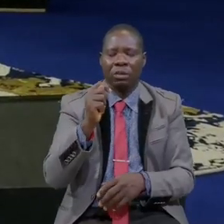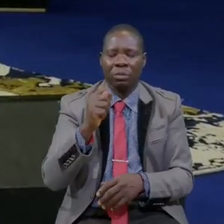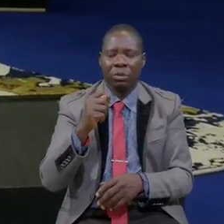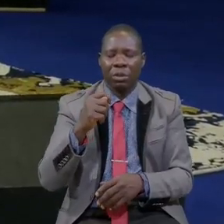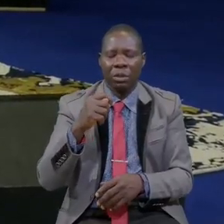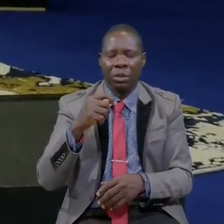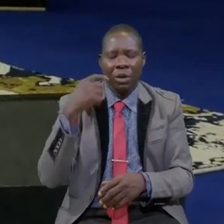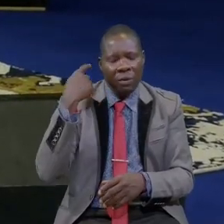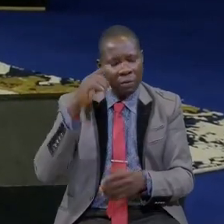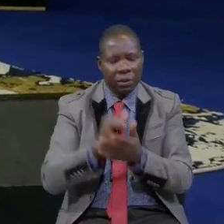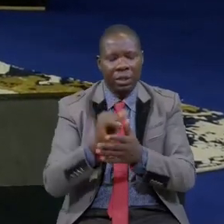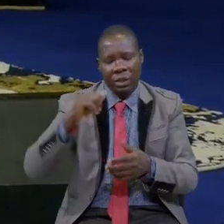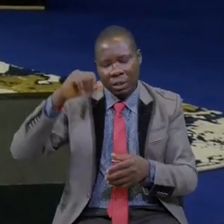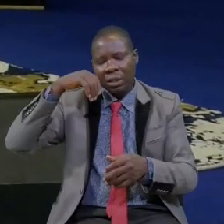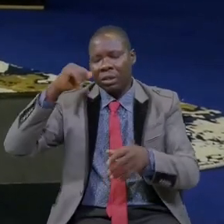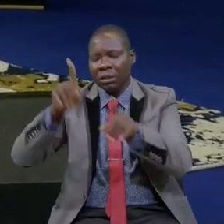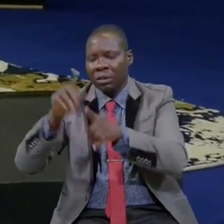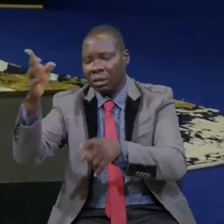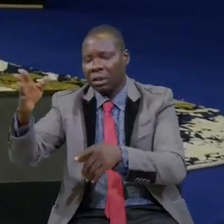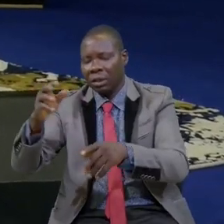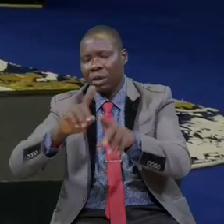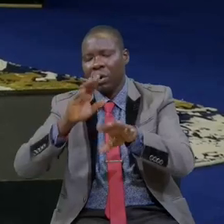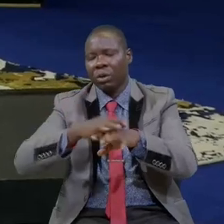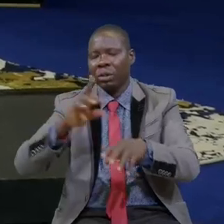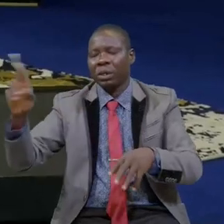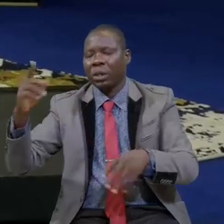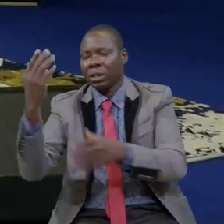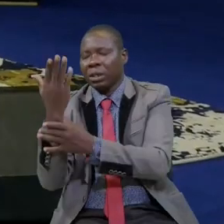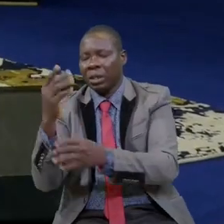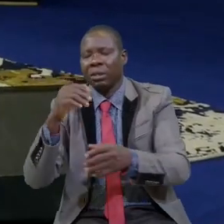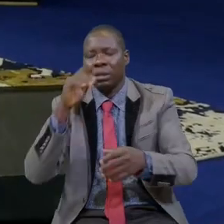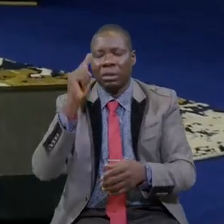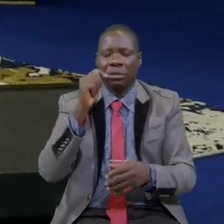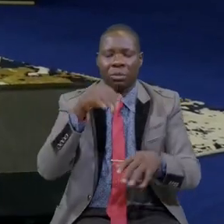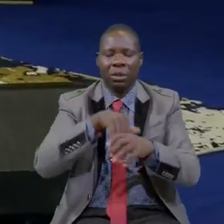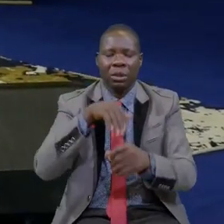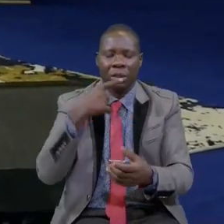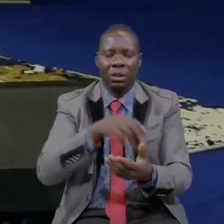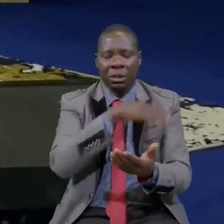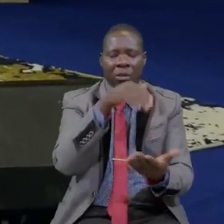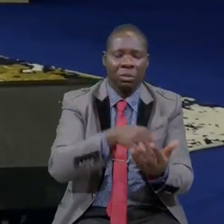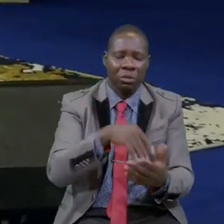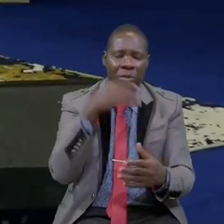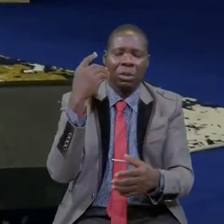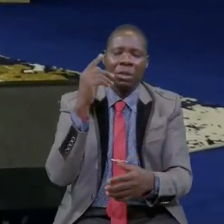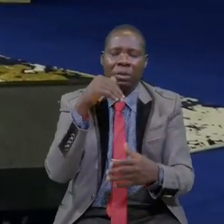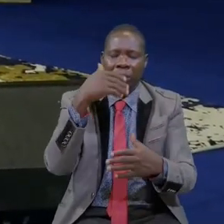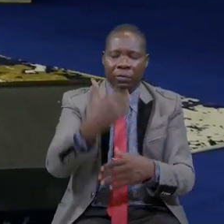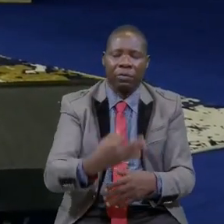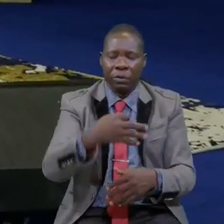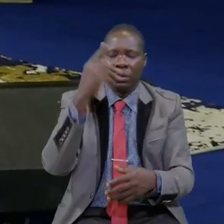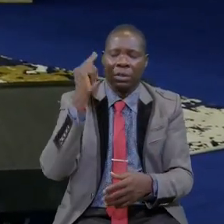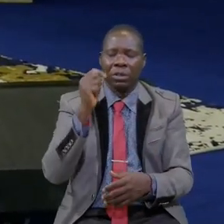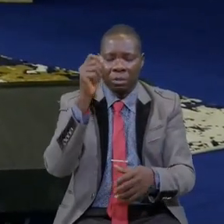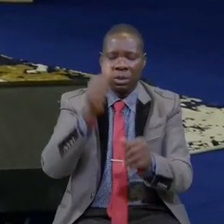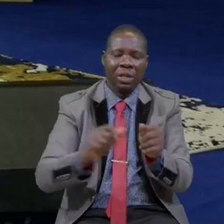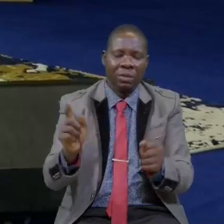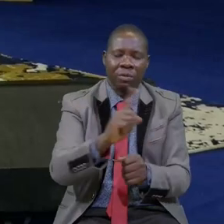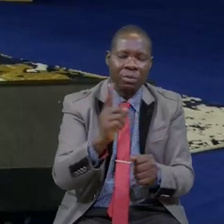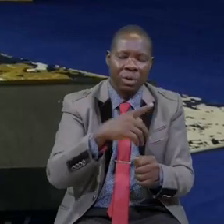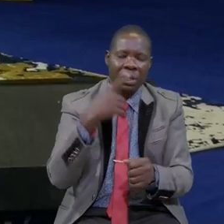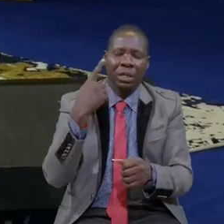Témoignage à droite là-bas, à droite, à gauche, témoignage là-bas, au milieu, devant, témoignage, partout.